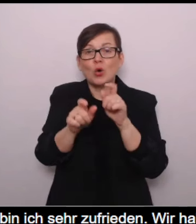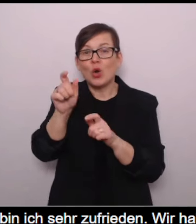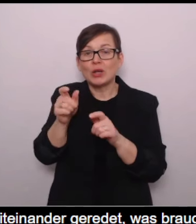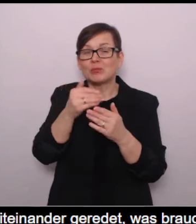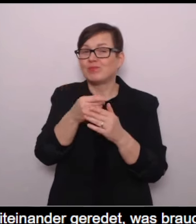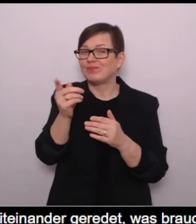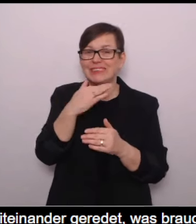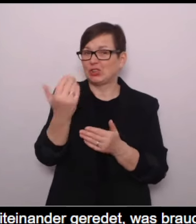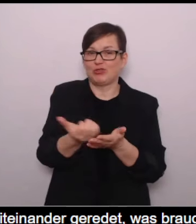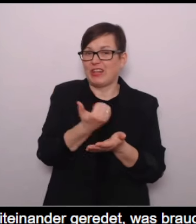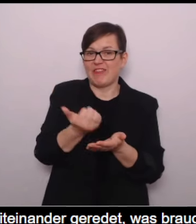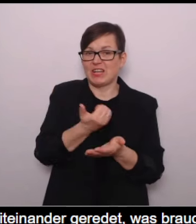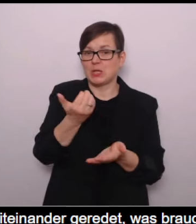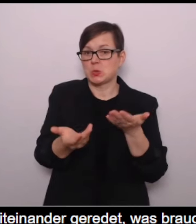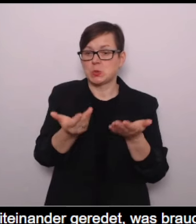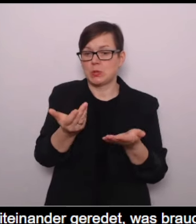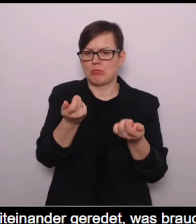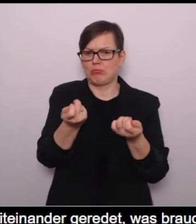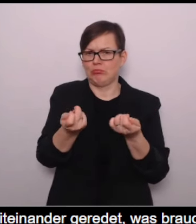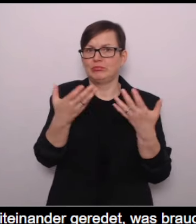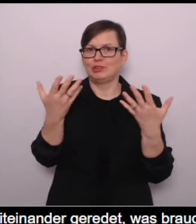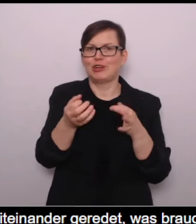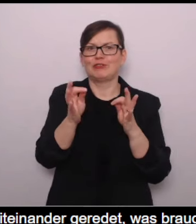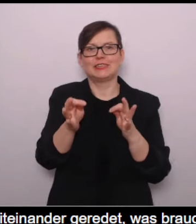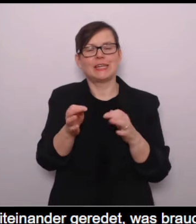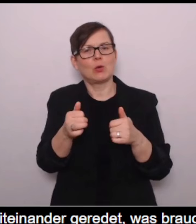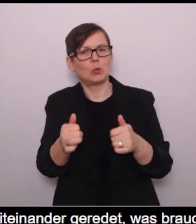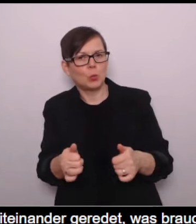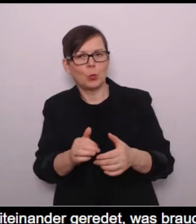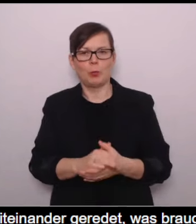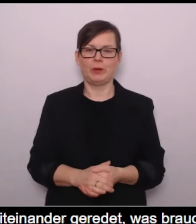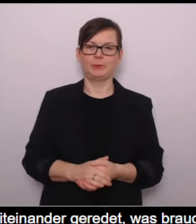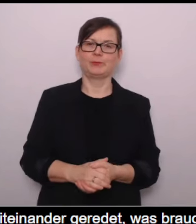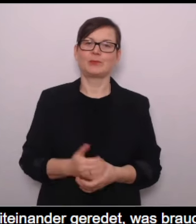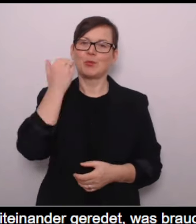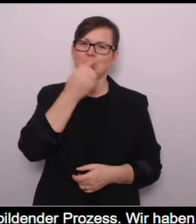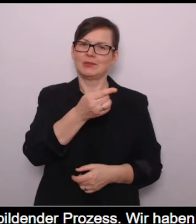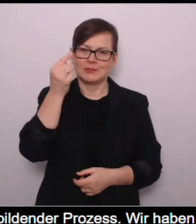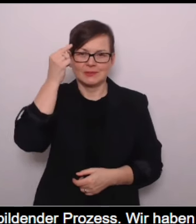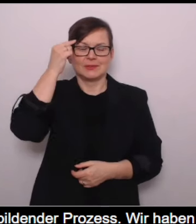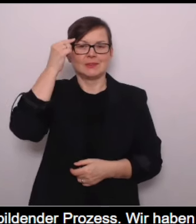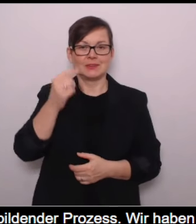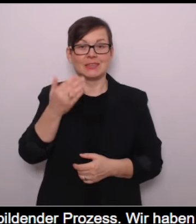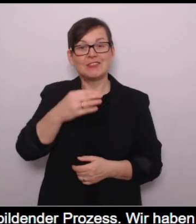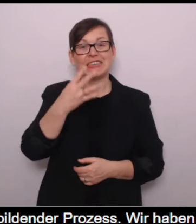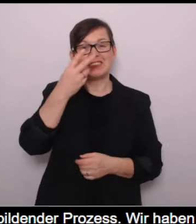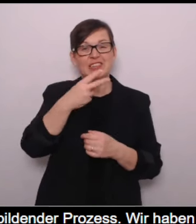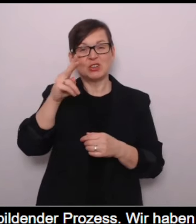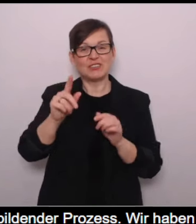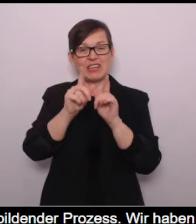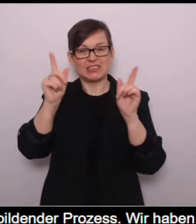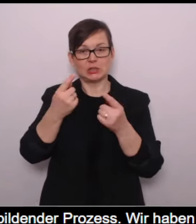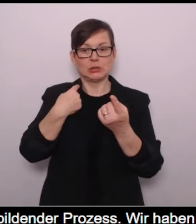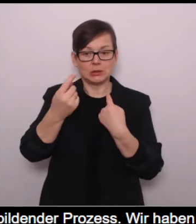Gleichklang national sind. Aber mit dem Schwerpunkt, gerade für diejenigen, die es nicht so viel verdienen, in den Städten machen wir es nicht einfach. Und deswegen ist das gut gelungen. Also, wie gesagt,